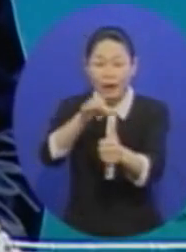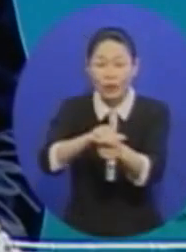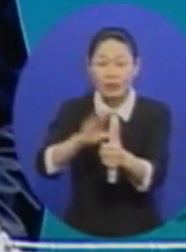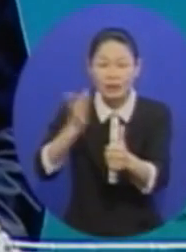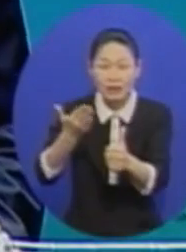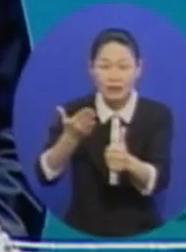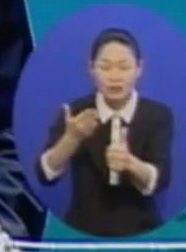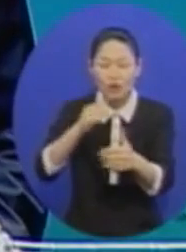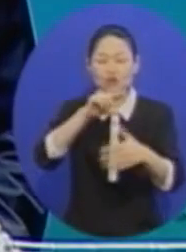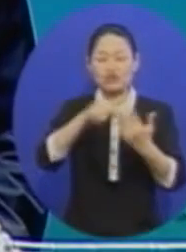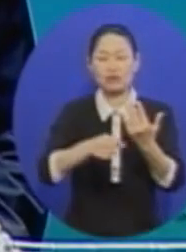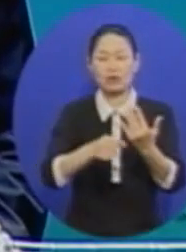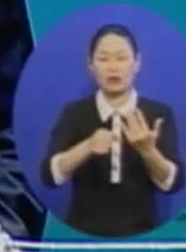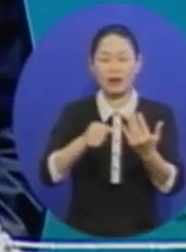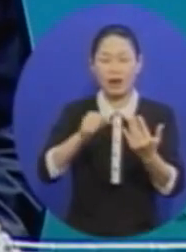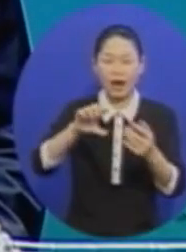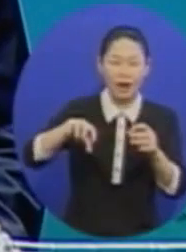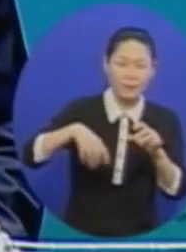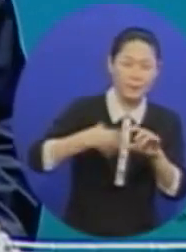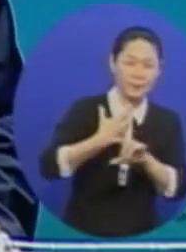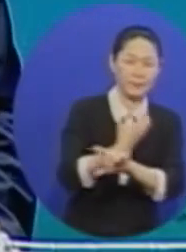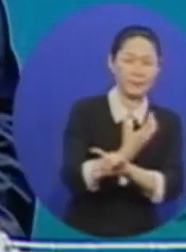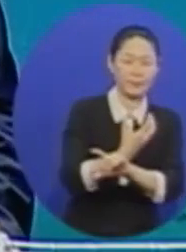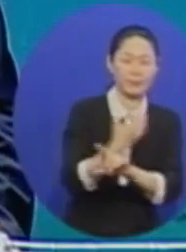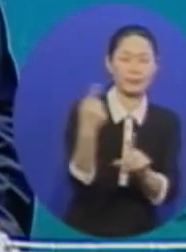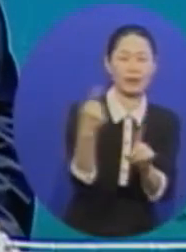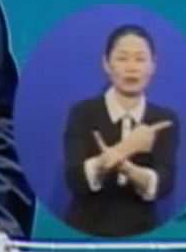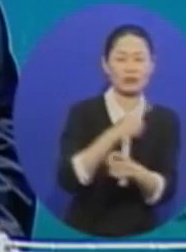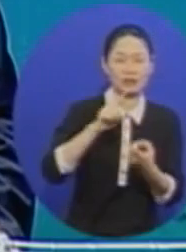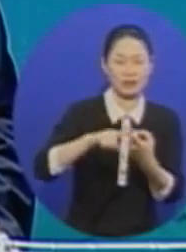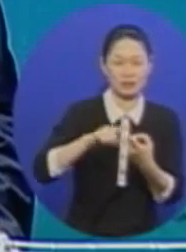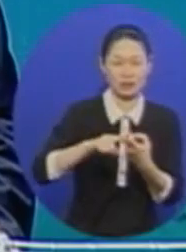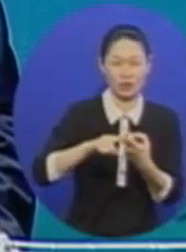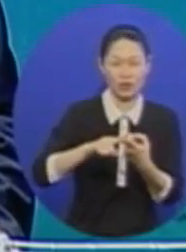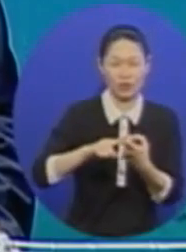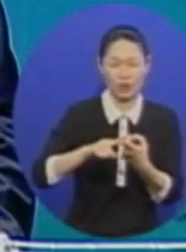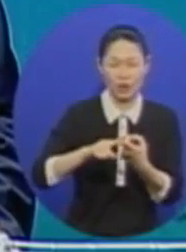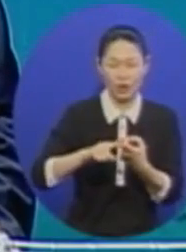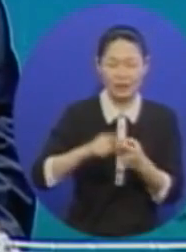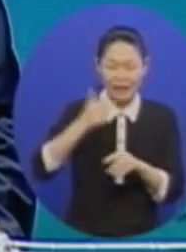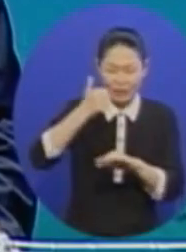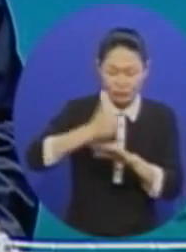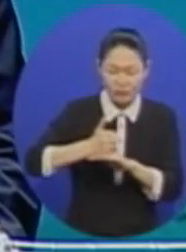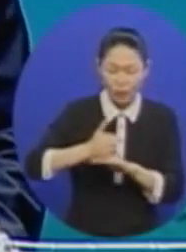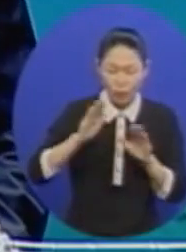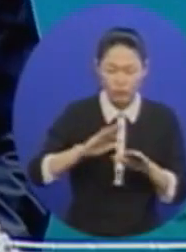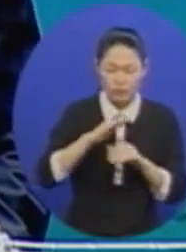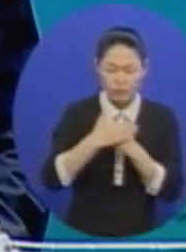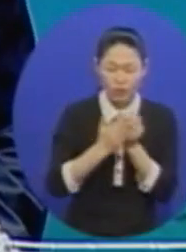순수를 바꿨다는 것을 나중에서야 오늘 말씀을 보고 깨달았어요